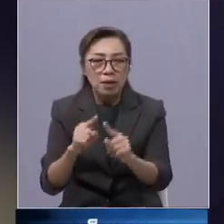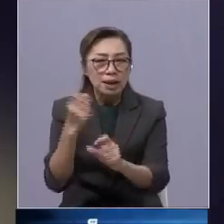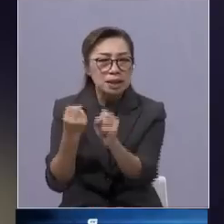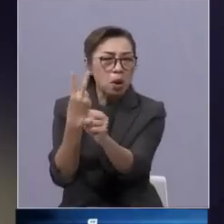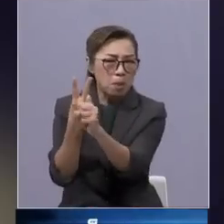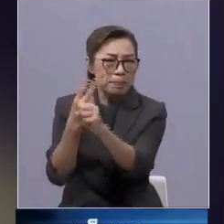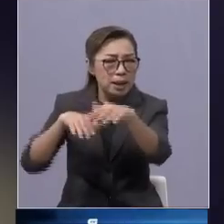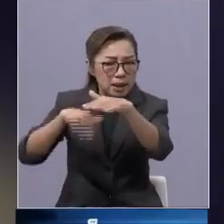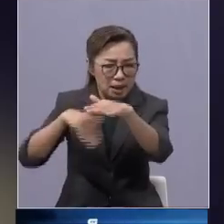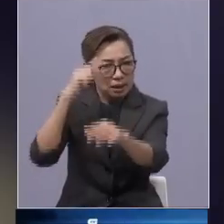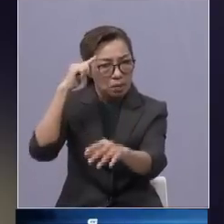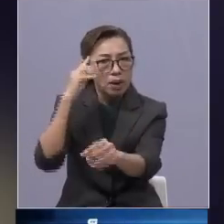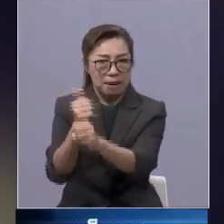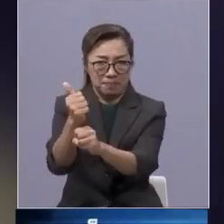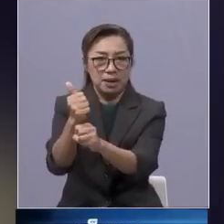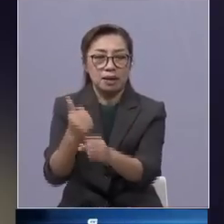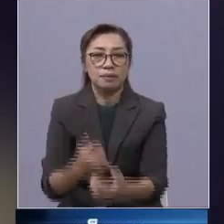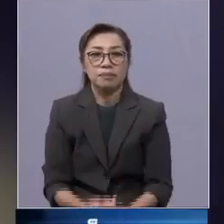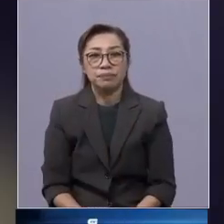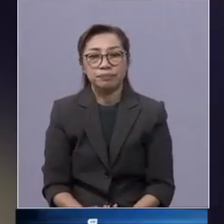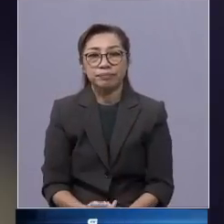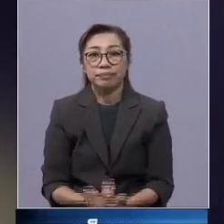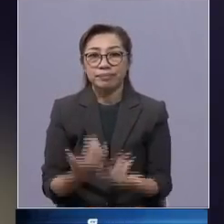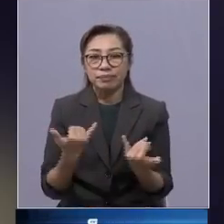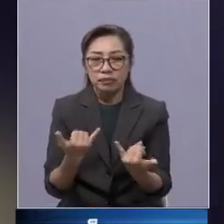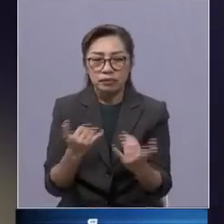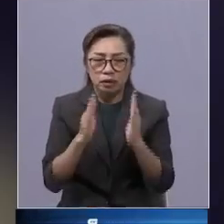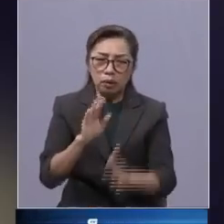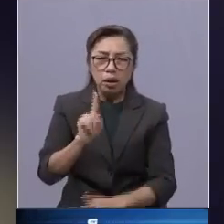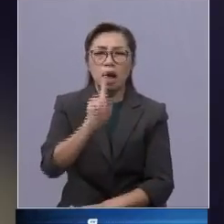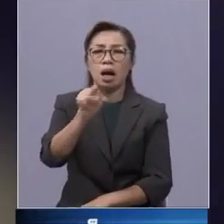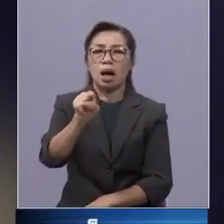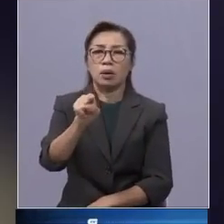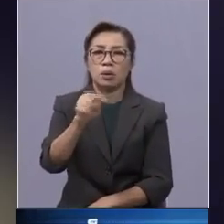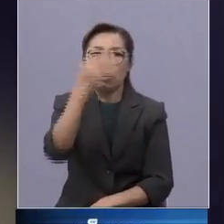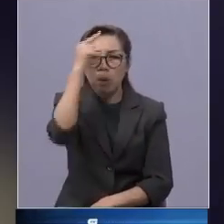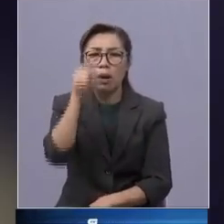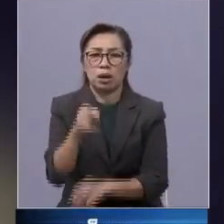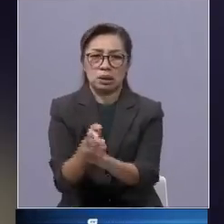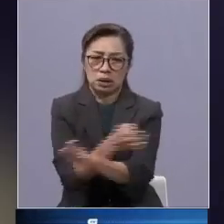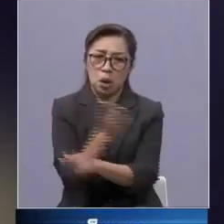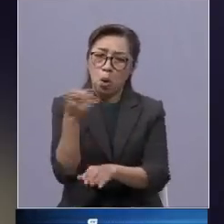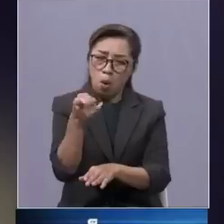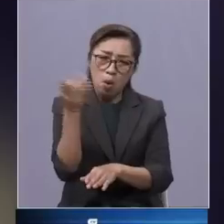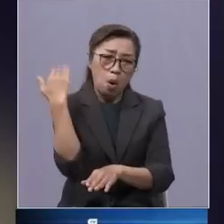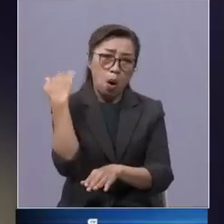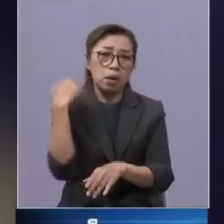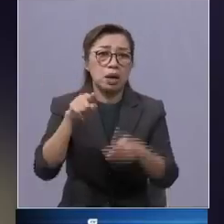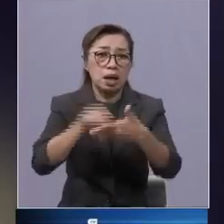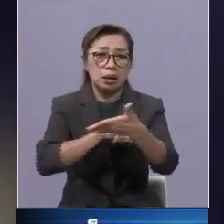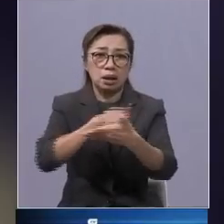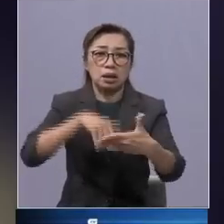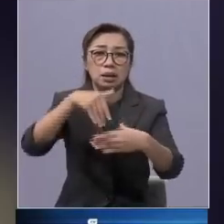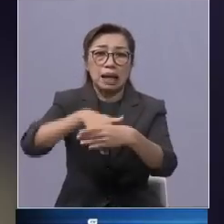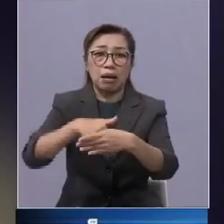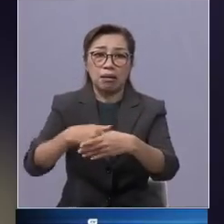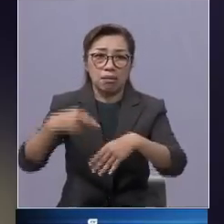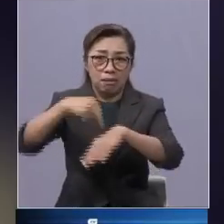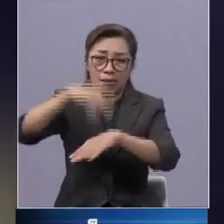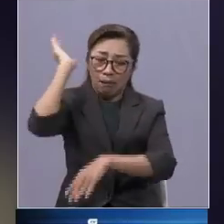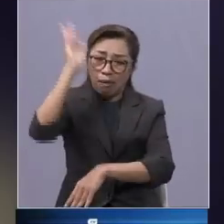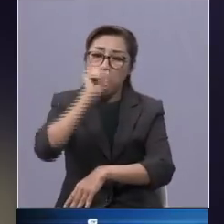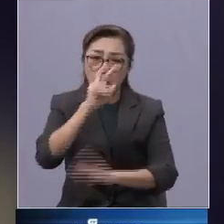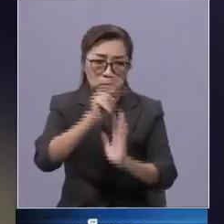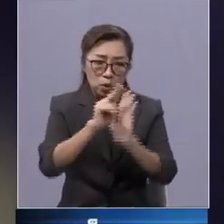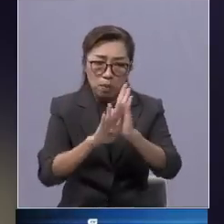าจะผลักดันให้เป็นรูปธรรมได้ทีนี้เนี่ยมันก็ เกิดคำถามเหมือนกันว่าส่วนหนึ่งมันก็เป็นนโยบายหลักที่เขาชูรอนหาเสียงใช่ไหมฮะในส่วนของเพื่อไทยปร